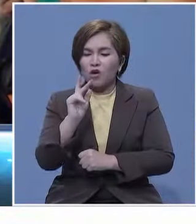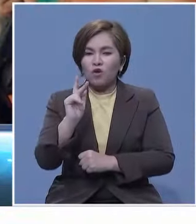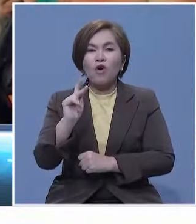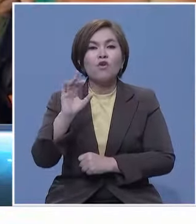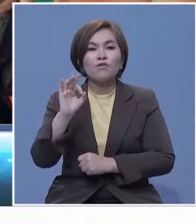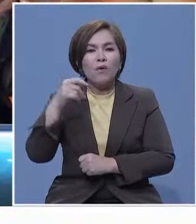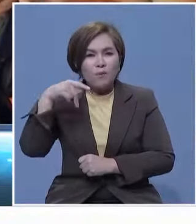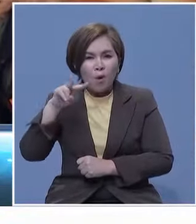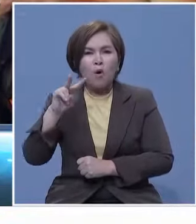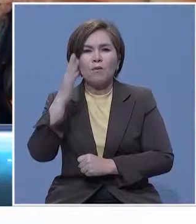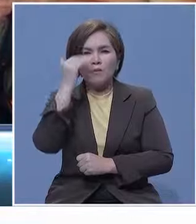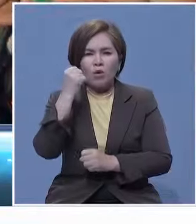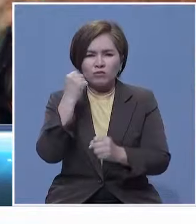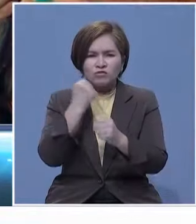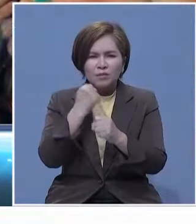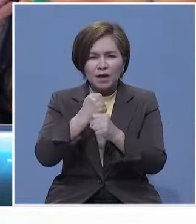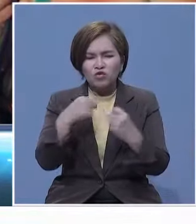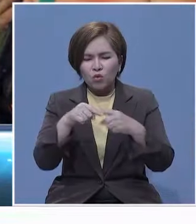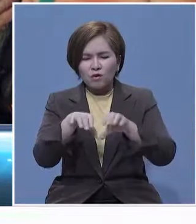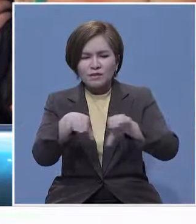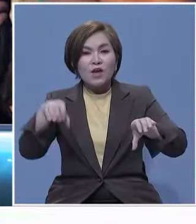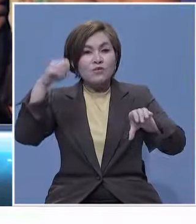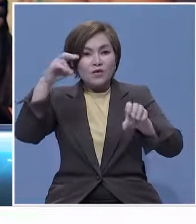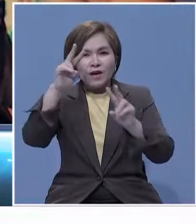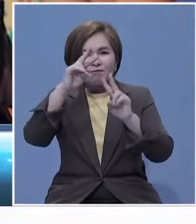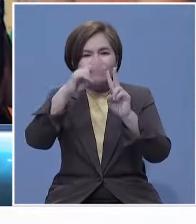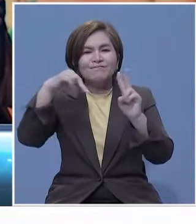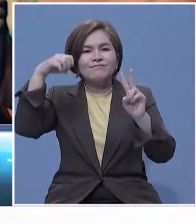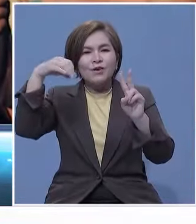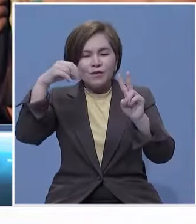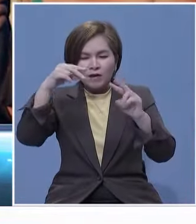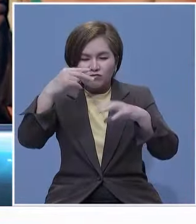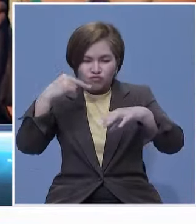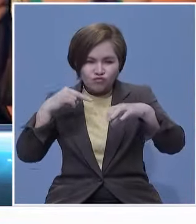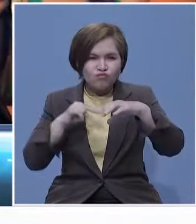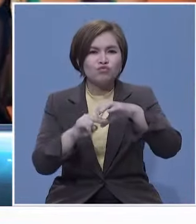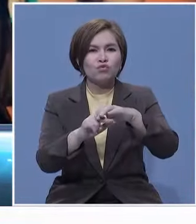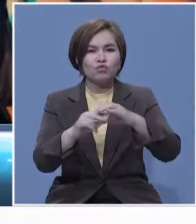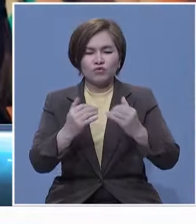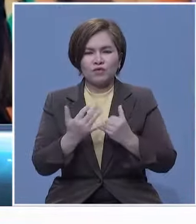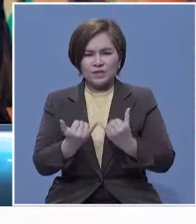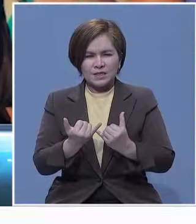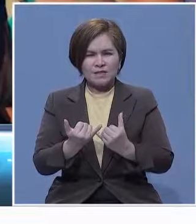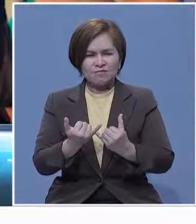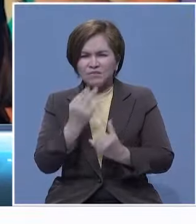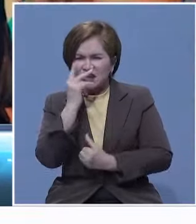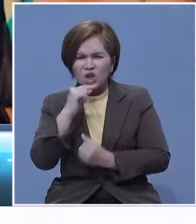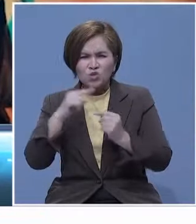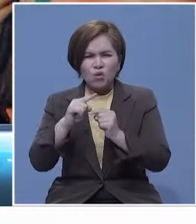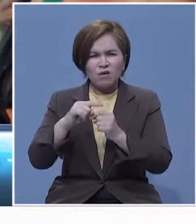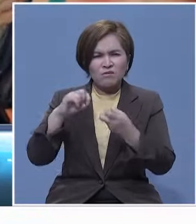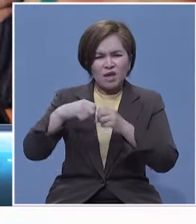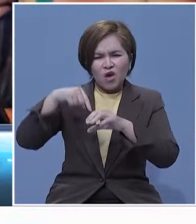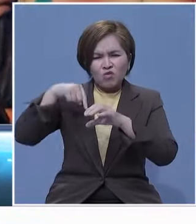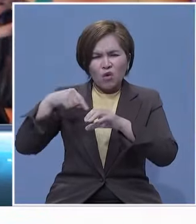การดันท่อเพื่อต่อสายไฟใต้ดินเป็นโครงการของการไฟฟ้าฝ่ายผลิตแห่งประเทศไทยวันนี้ปรากฏว่าหัวเจาะเนี่ยเกิดมีปัญ